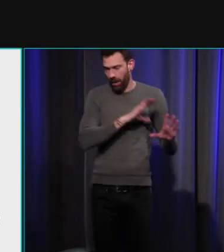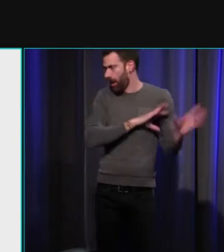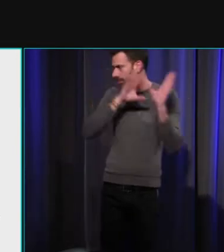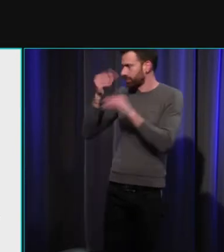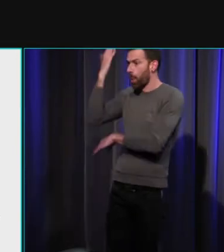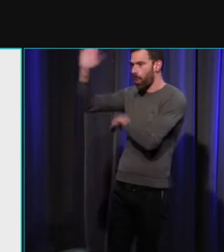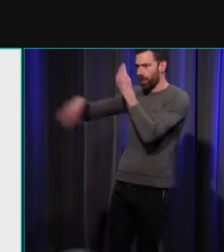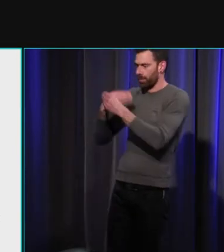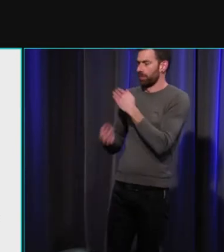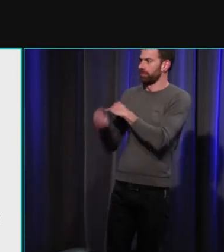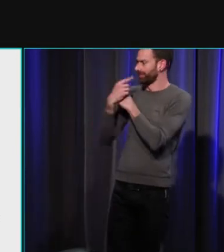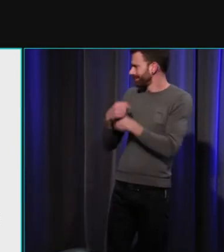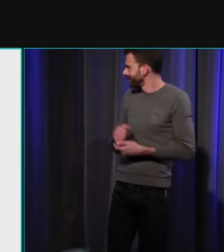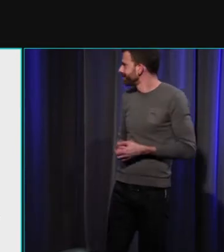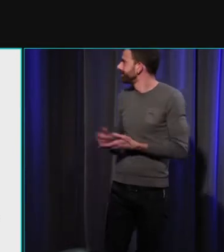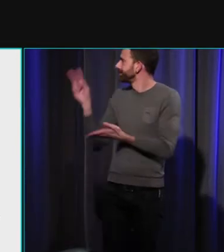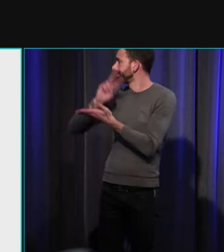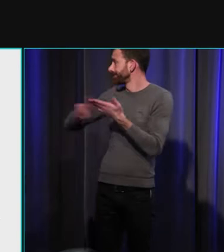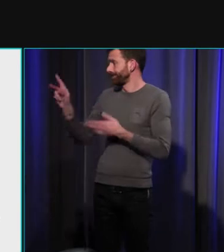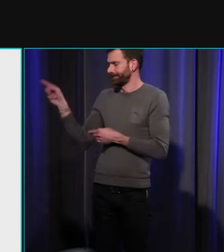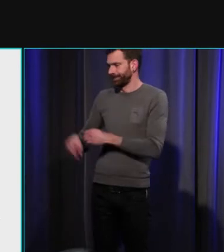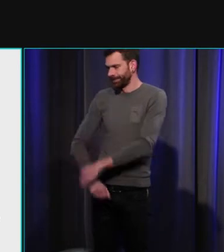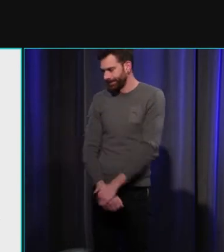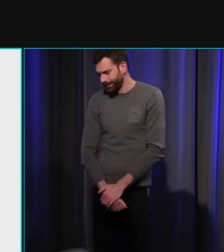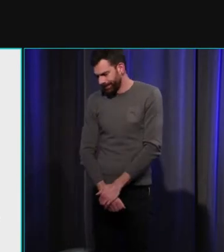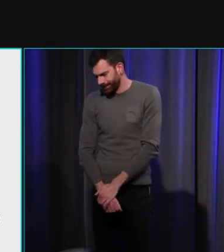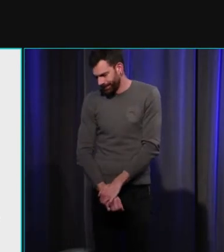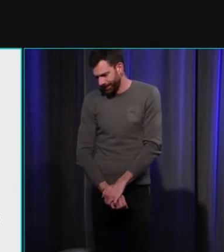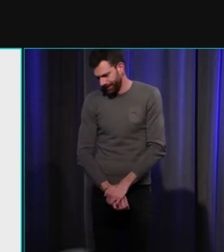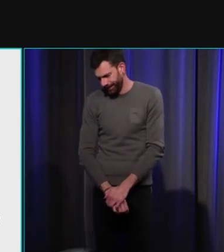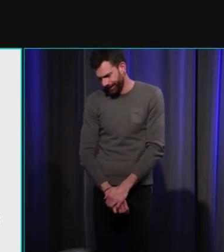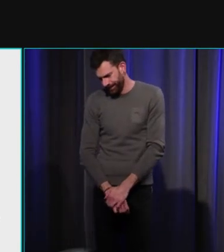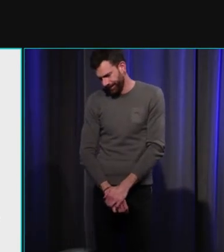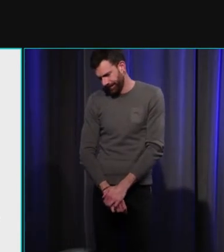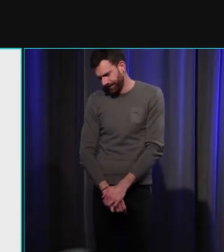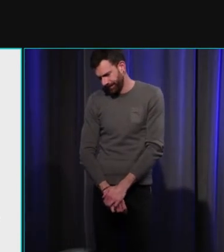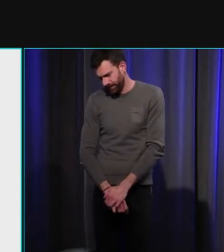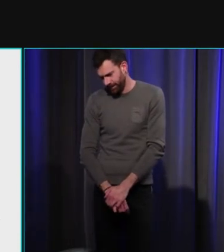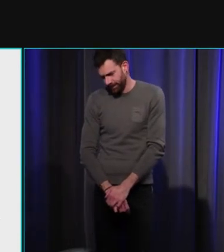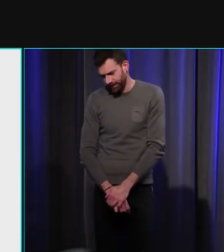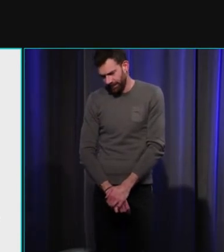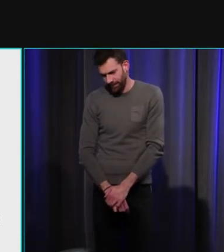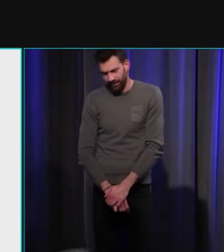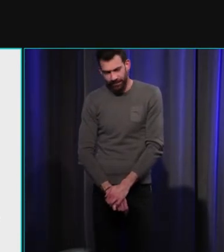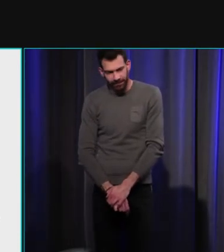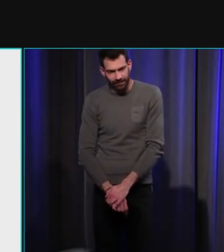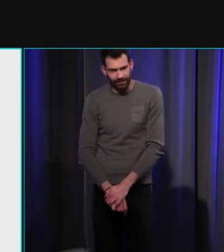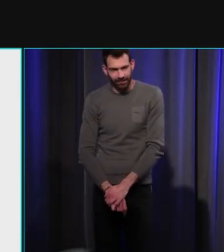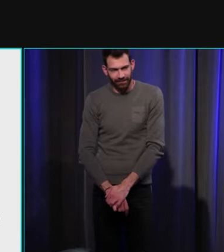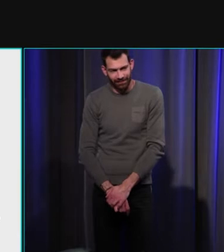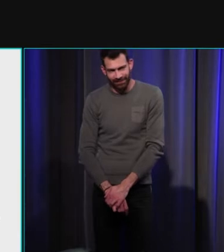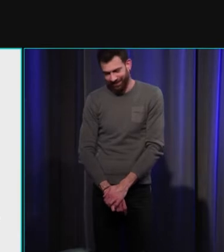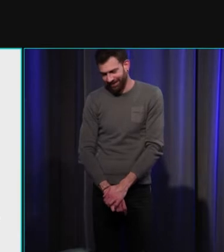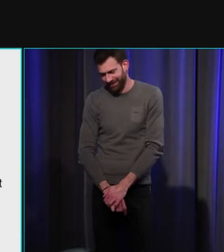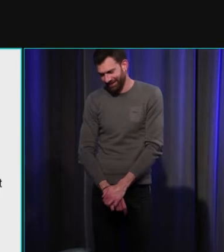d'autres poussés par la pauvreté souffrent de privation chez eux désiré se battre non seulement contre les ennemis de la croix mais contre les amis des